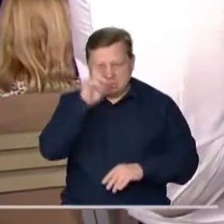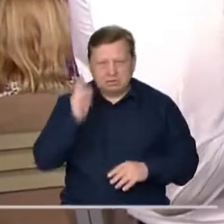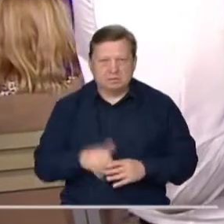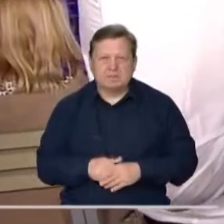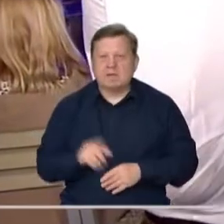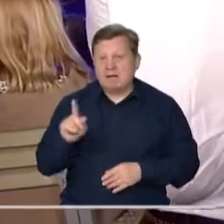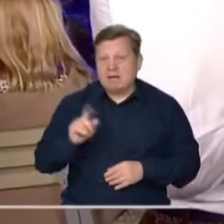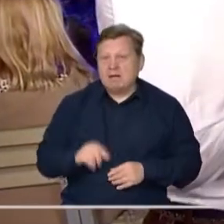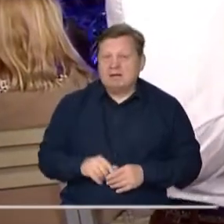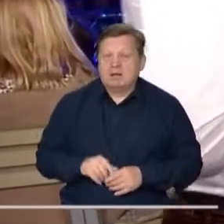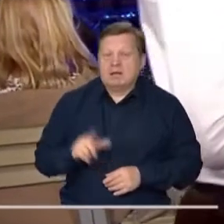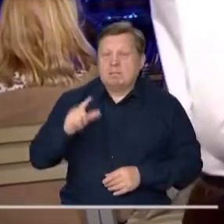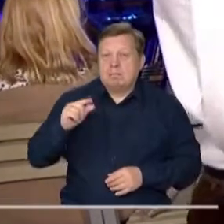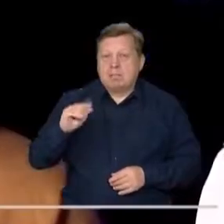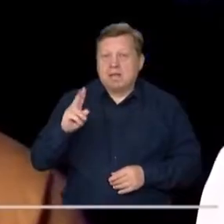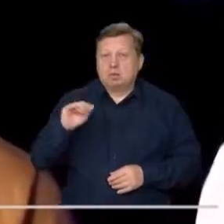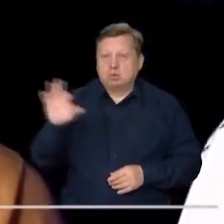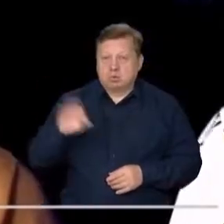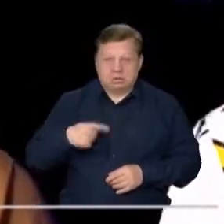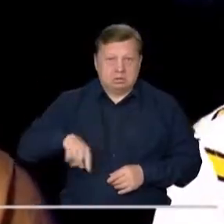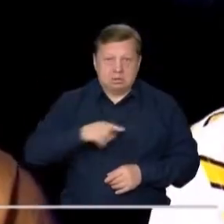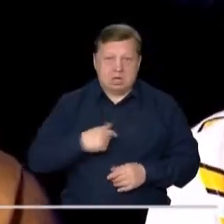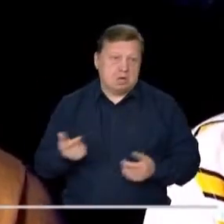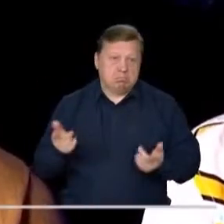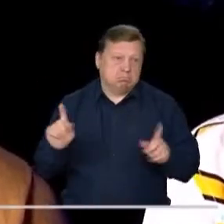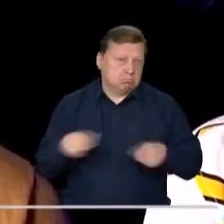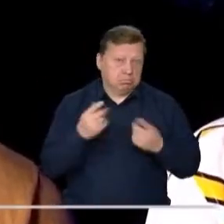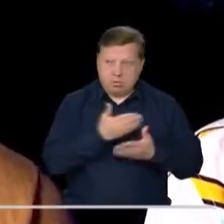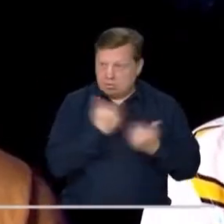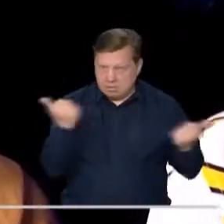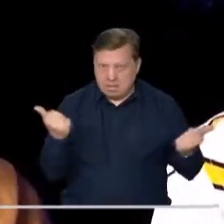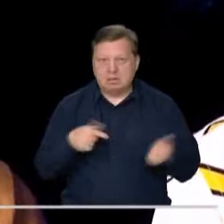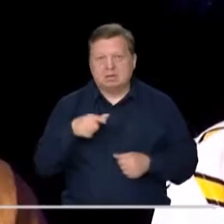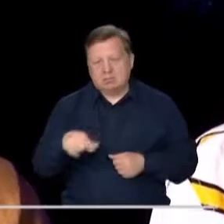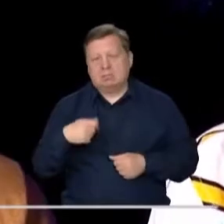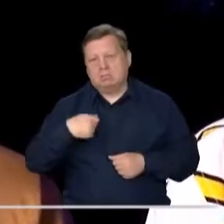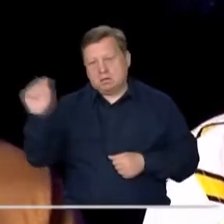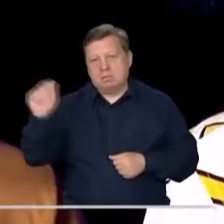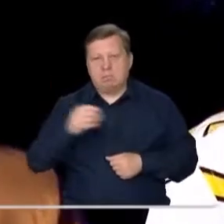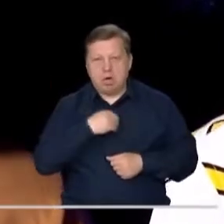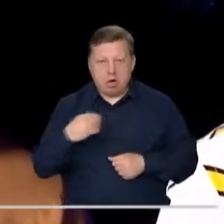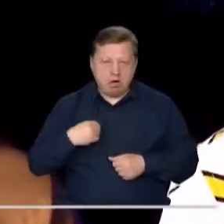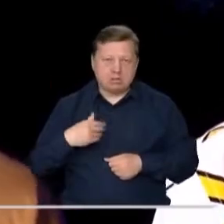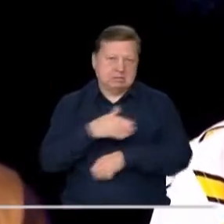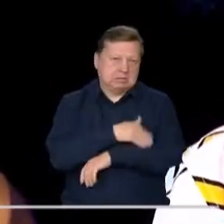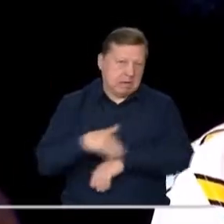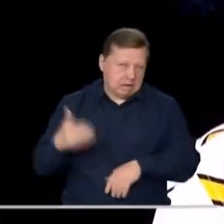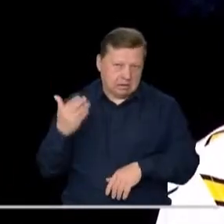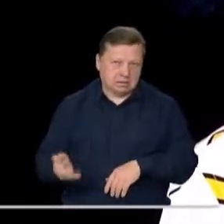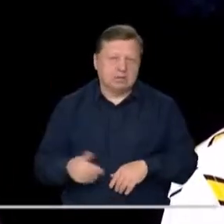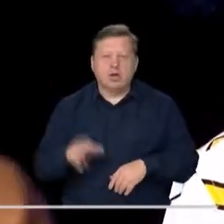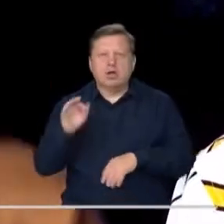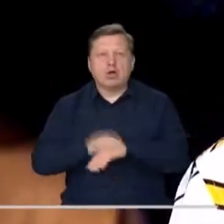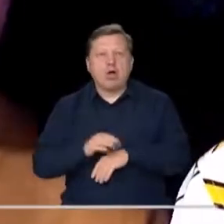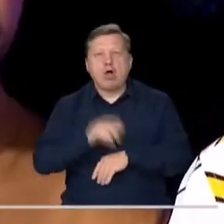Ale kiedy na przykład zespół Pektus nie gra, staramy się jeździć w Polskę i za granicę, oglądać też naszych